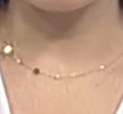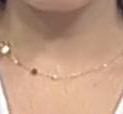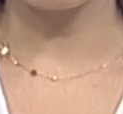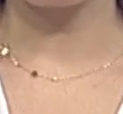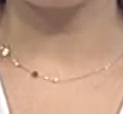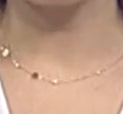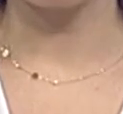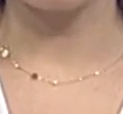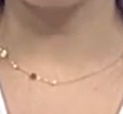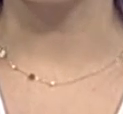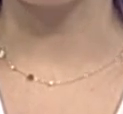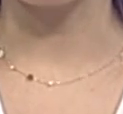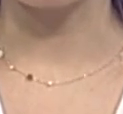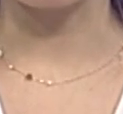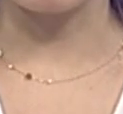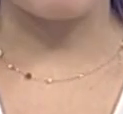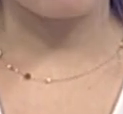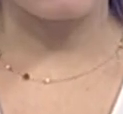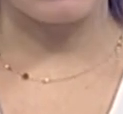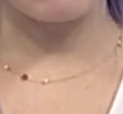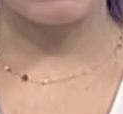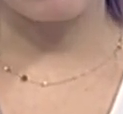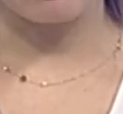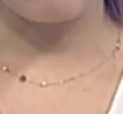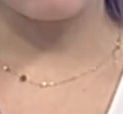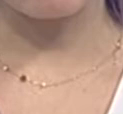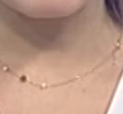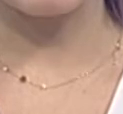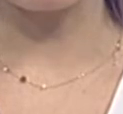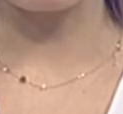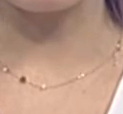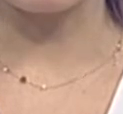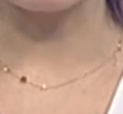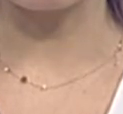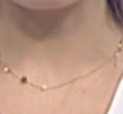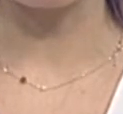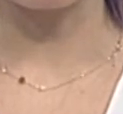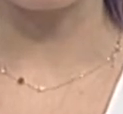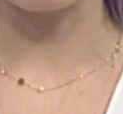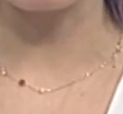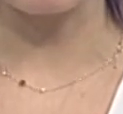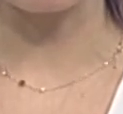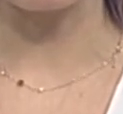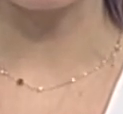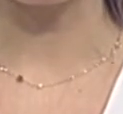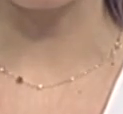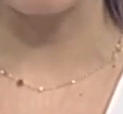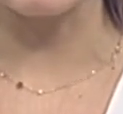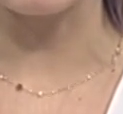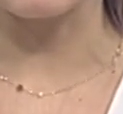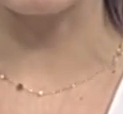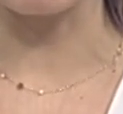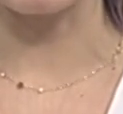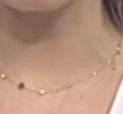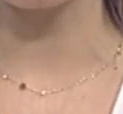Τώρα, κυρίες και κύριοι, θα περάσουμε σε συζήτηση ευθύς αμέσως. Θα καλησπερίσω μέσω Skype τον γραμματέα του Στρατηγικού Σχεδιασμού και